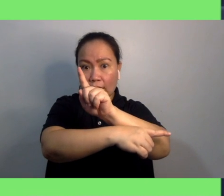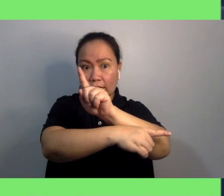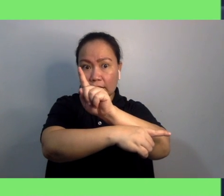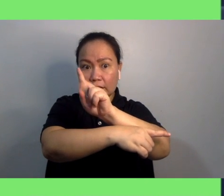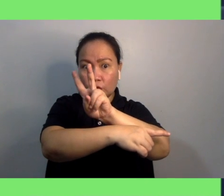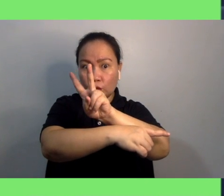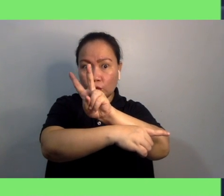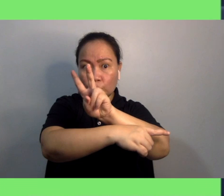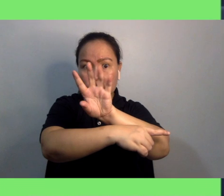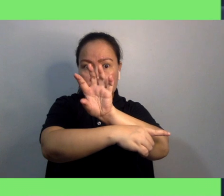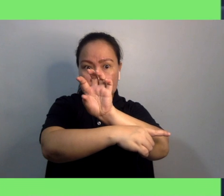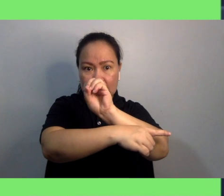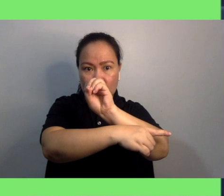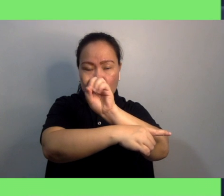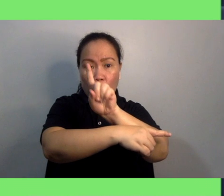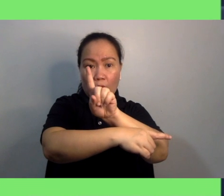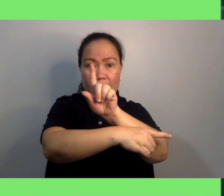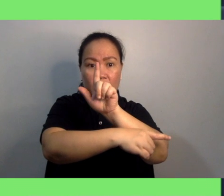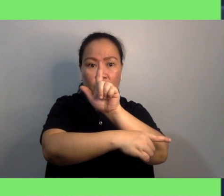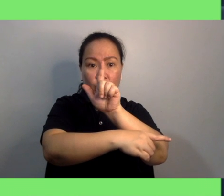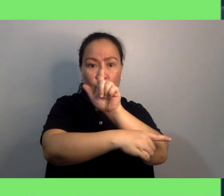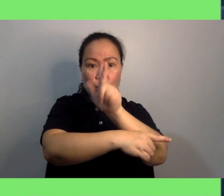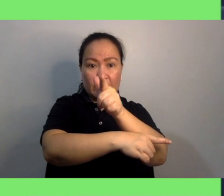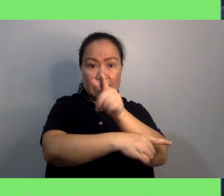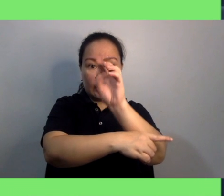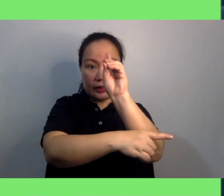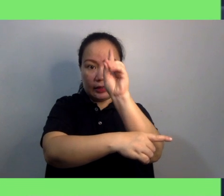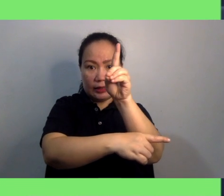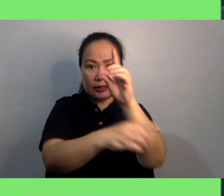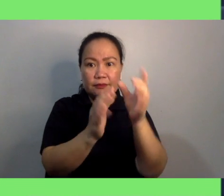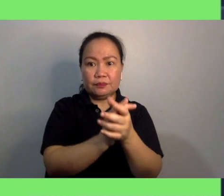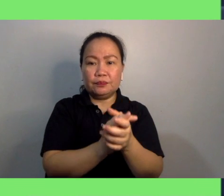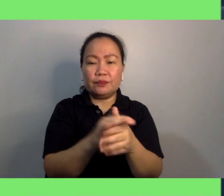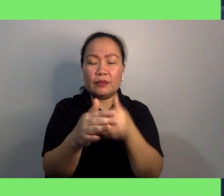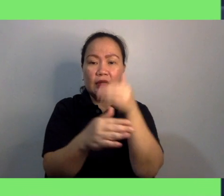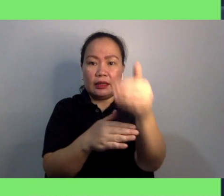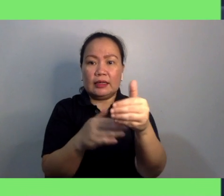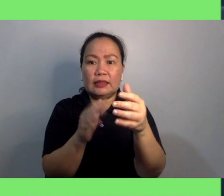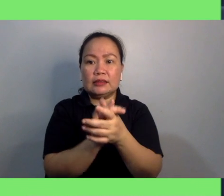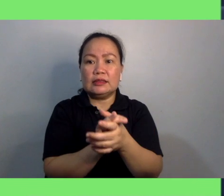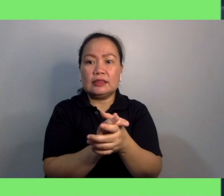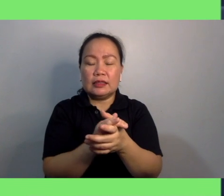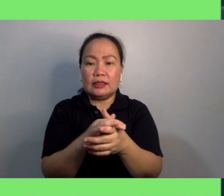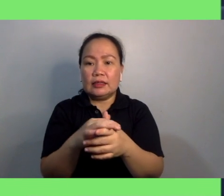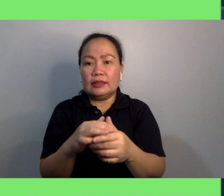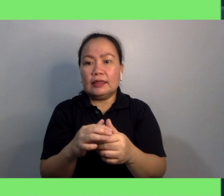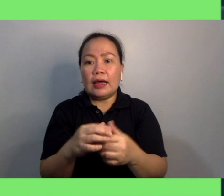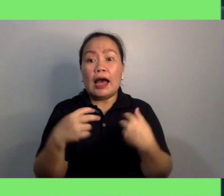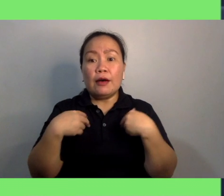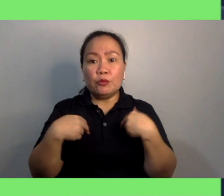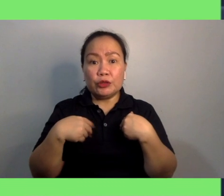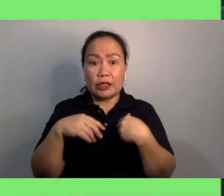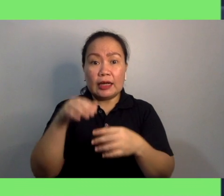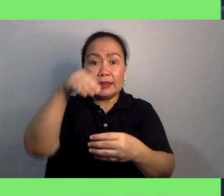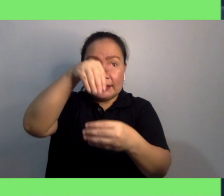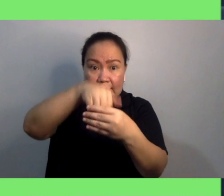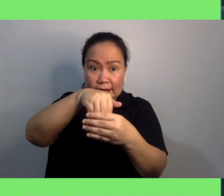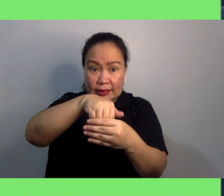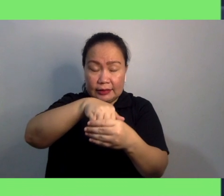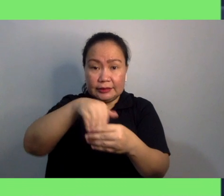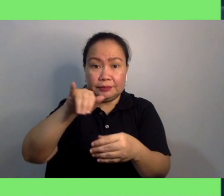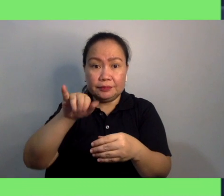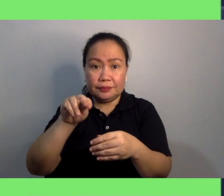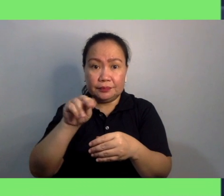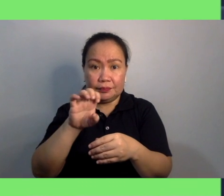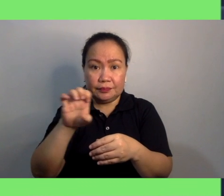Okay? Next. So, dito naman po, meron din tayong tinatawag na inner scale. Ito naman